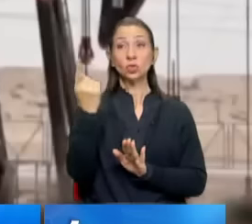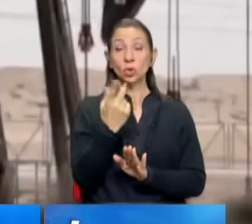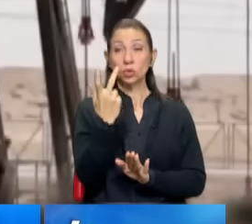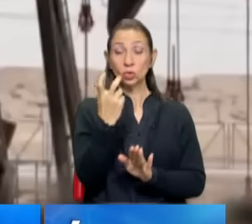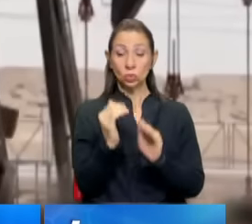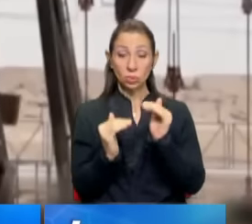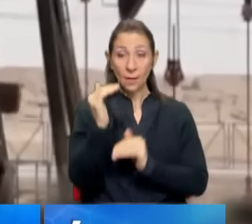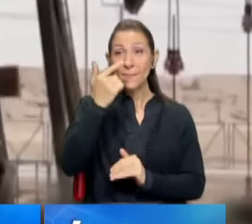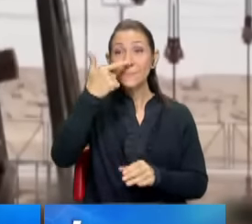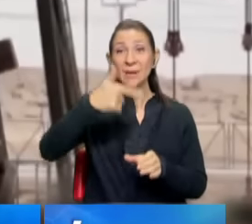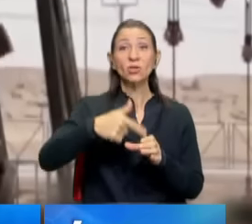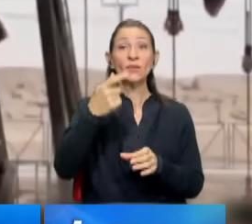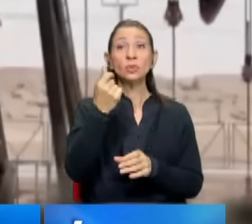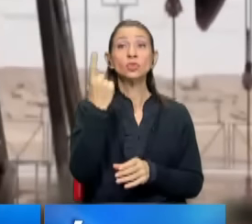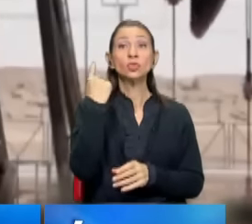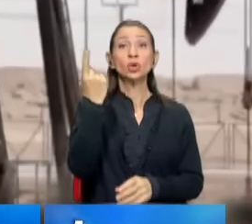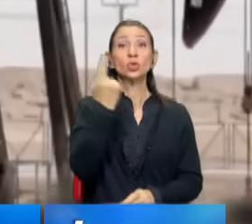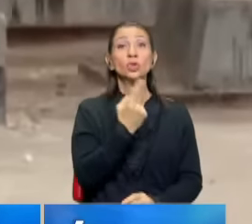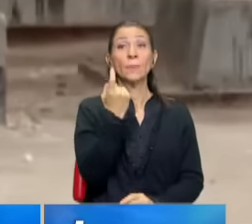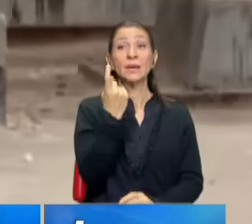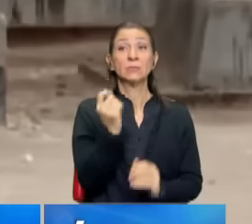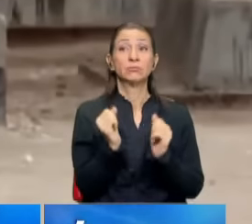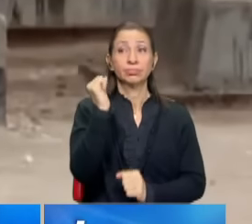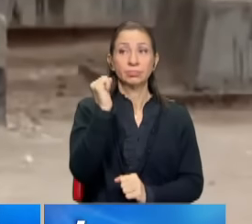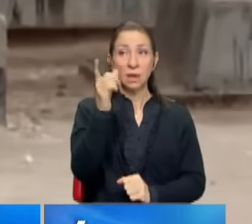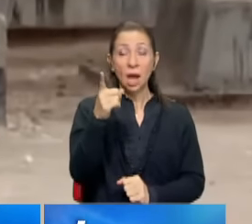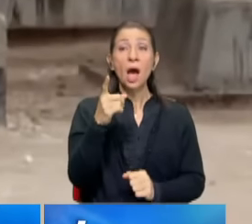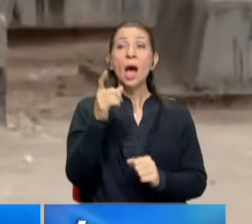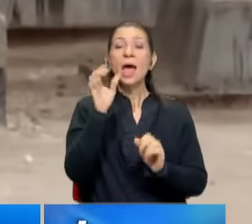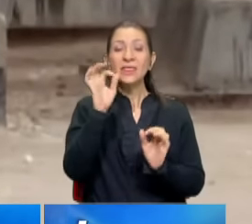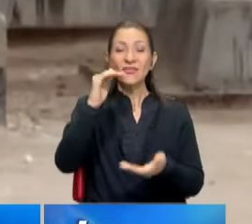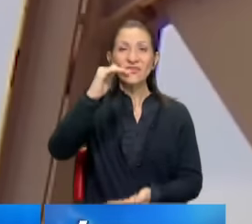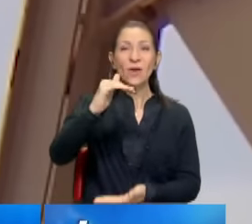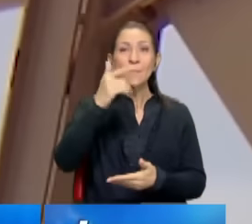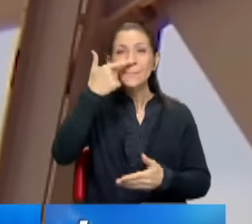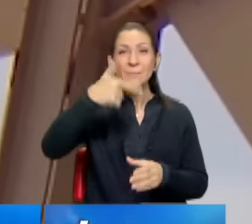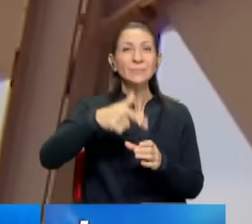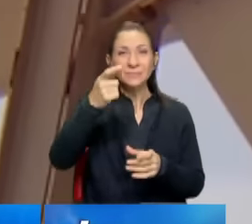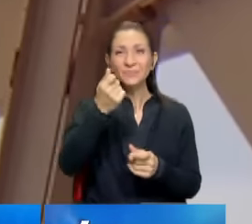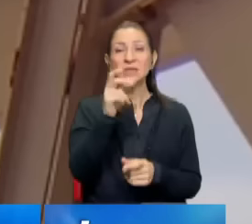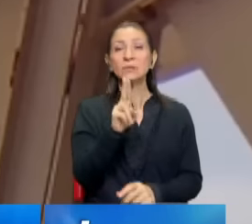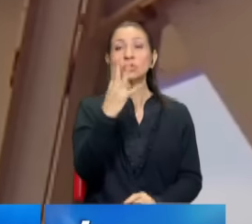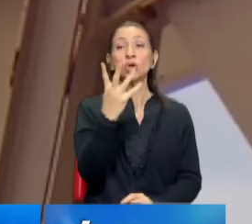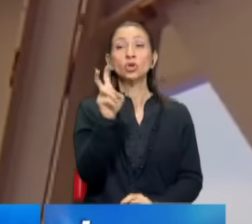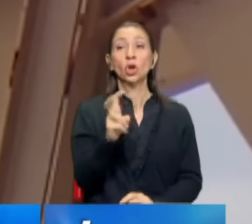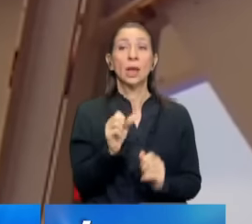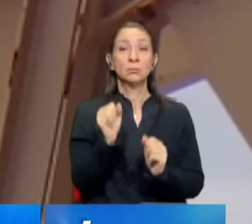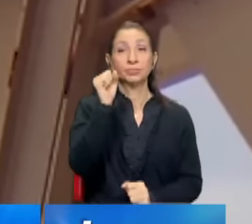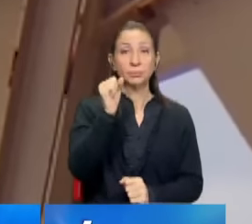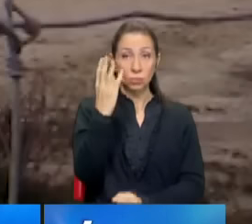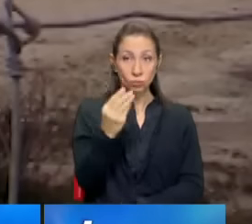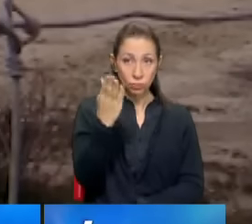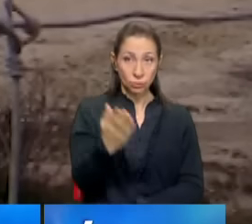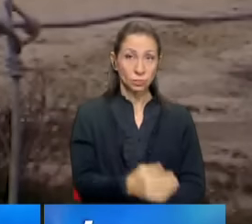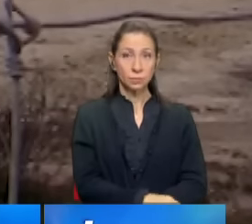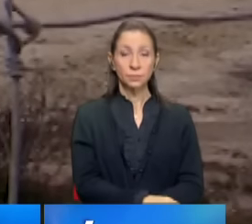%3 artan petrol fiyatları dün de %1 artış gösterdi. Ham petrolün varil fiyatı 74 dolar seviyelerinden işlem gördü.